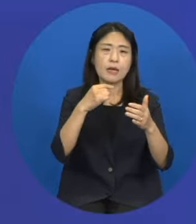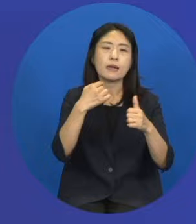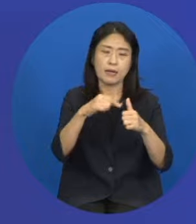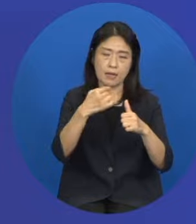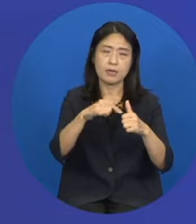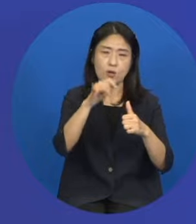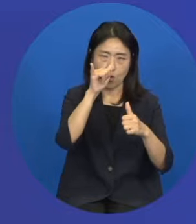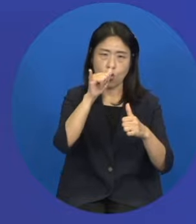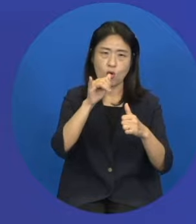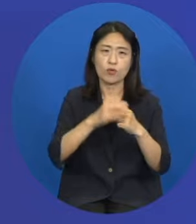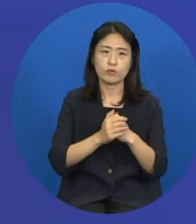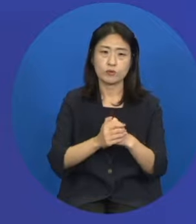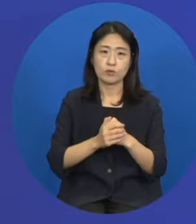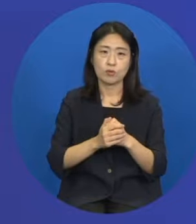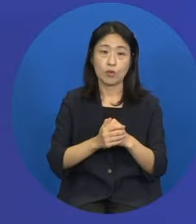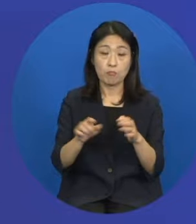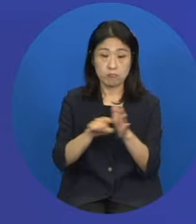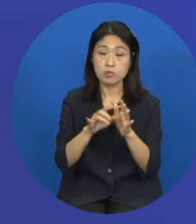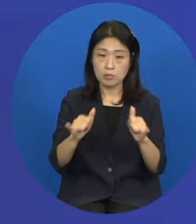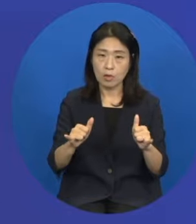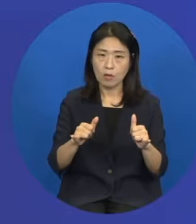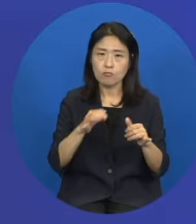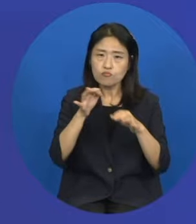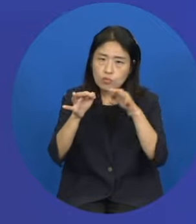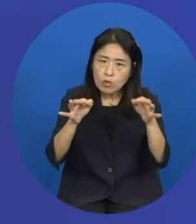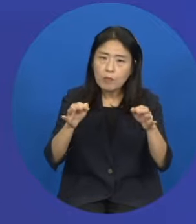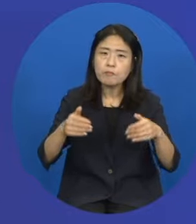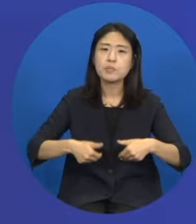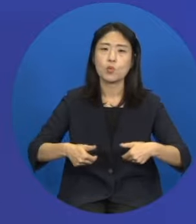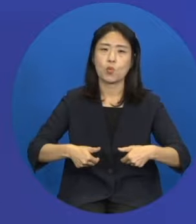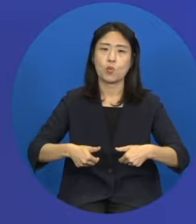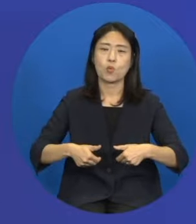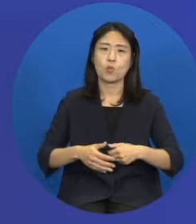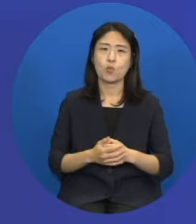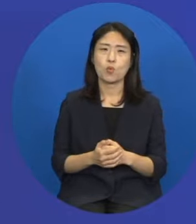그래서 우리는 소리를 내야 됩니다. 여러분, 지금 한국이